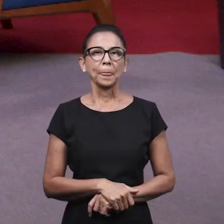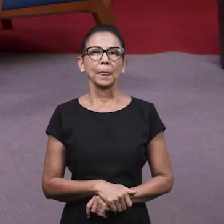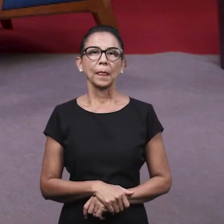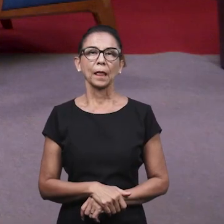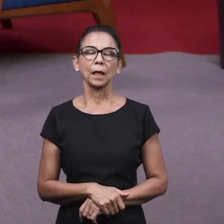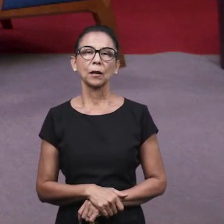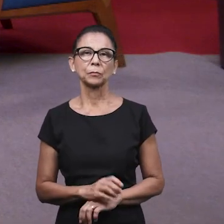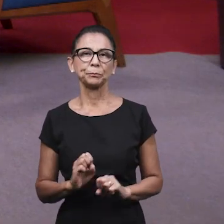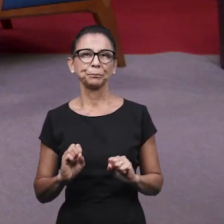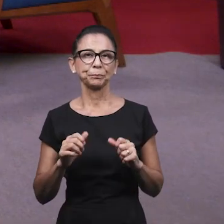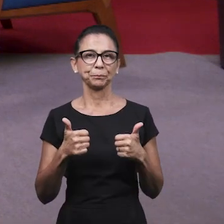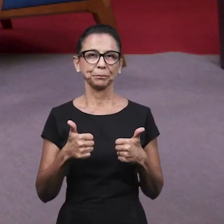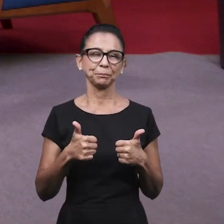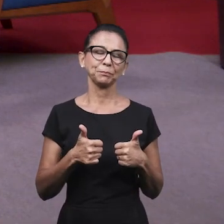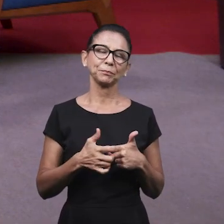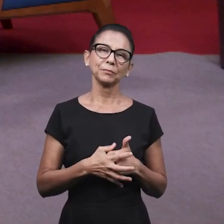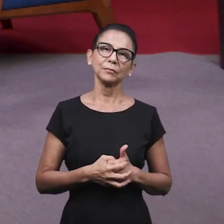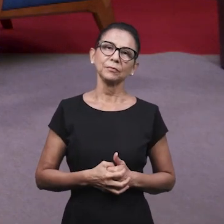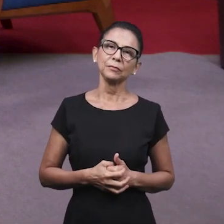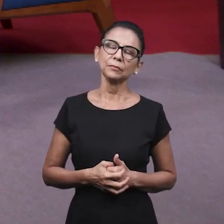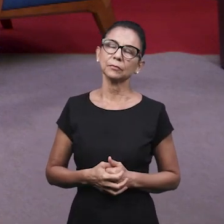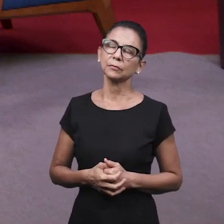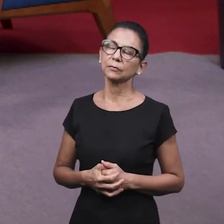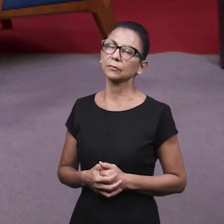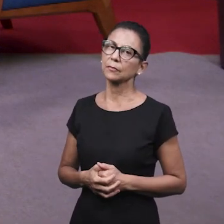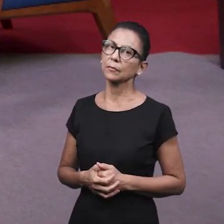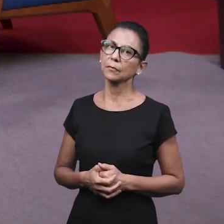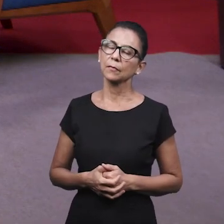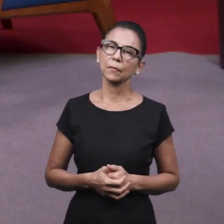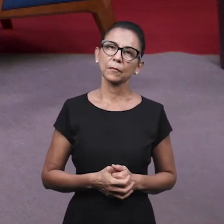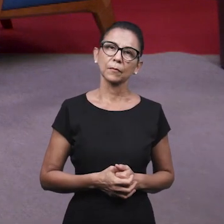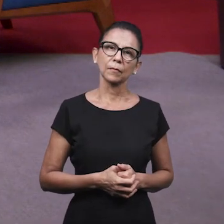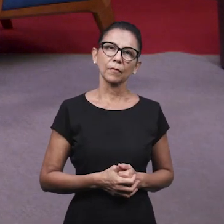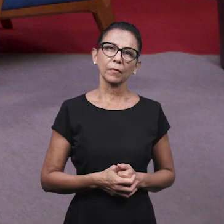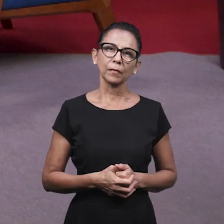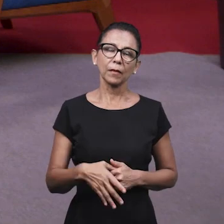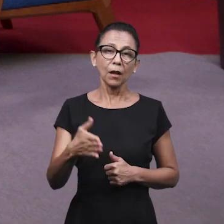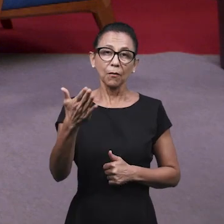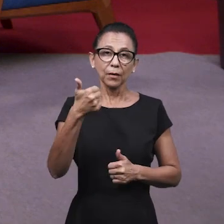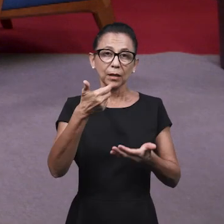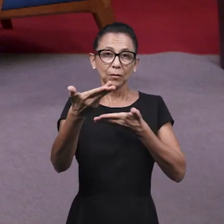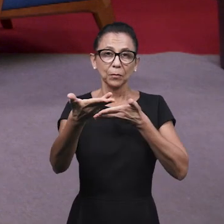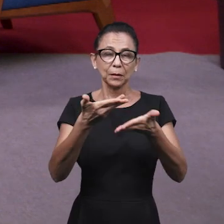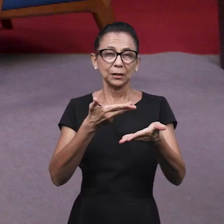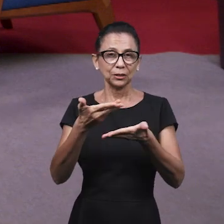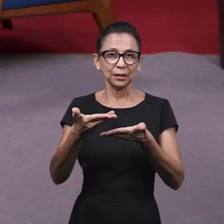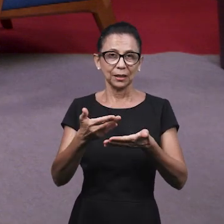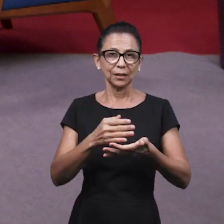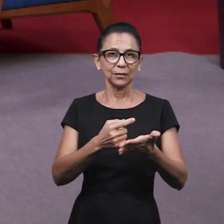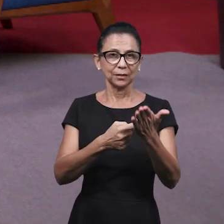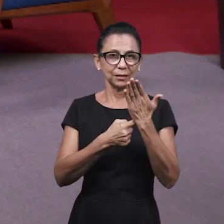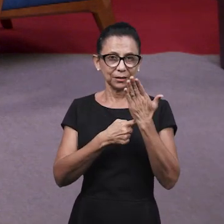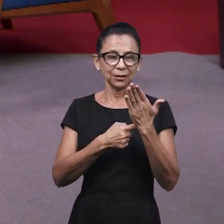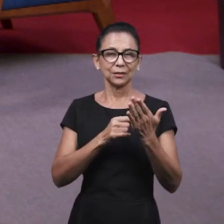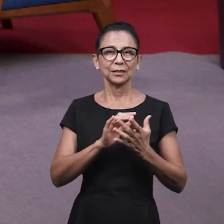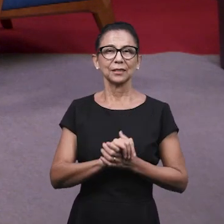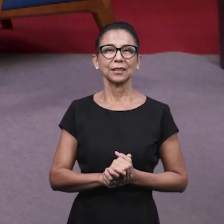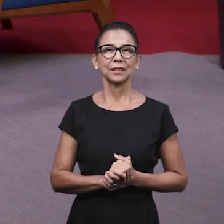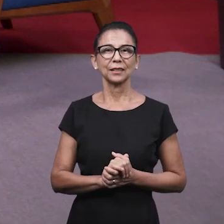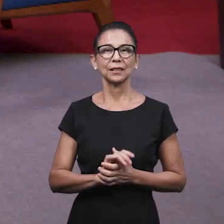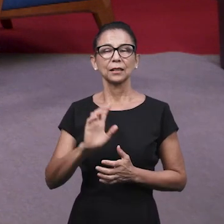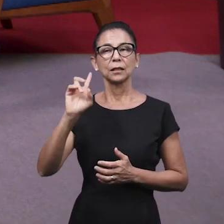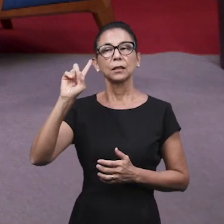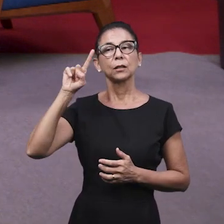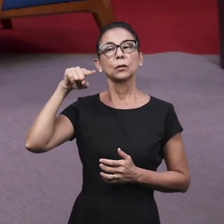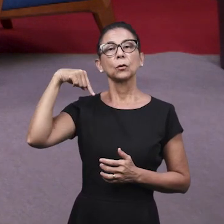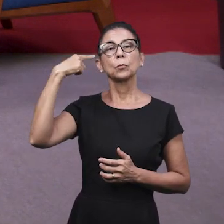aider à préparer la prochaine édition de la promotion dans le son de l'Évangile éternel, dans le leçon du Manaïm. Vous